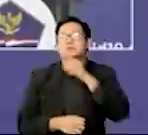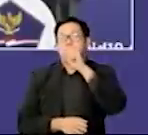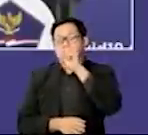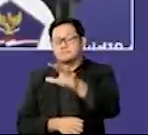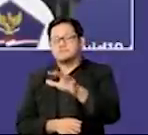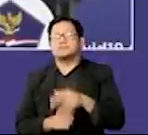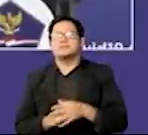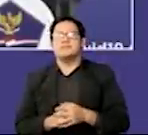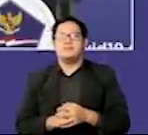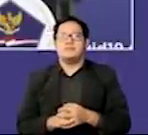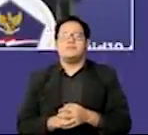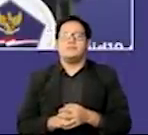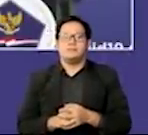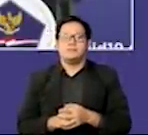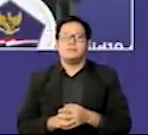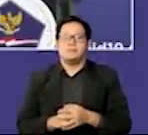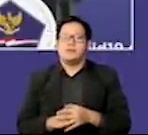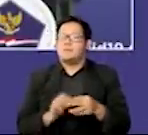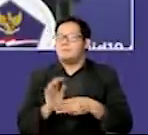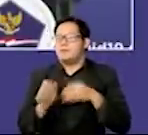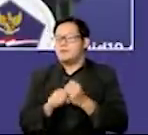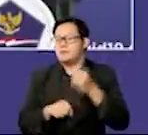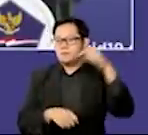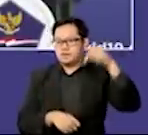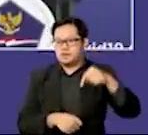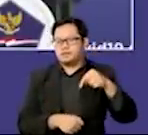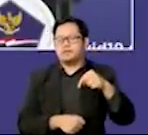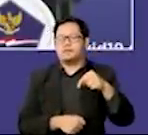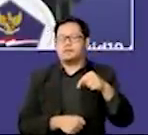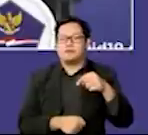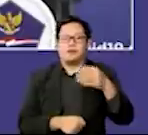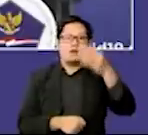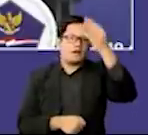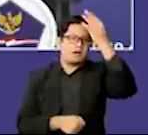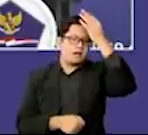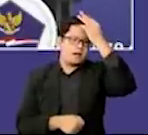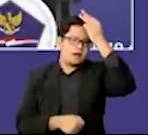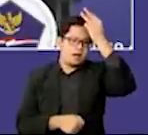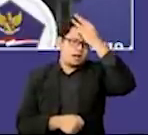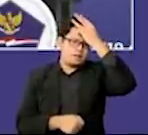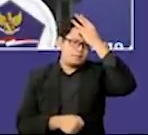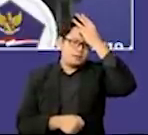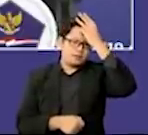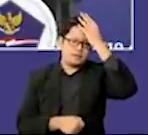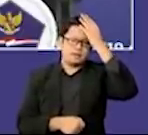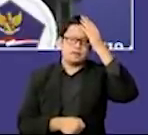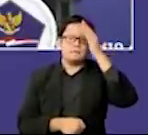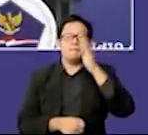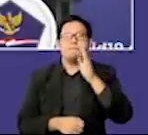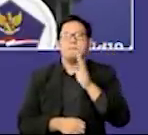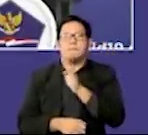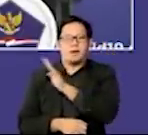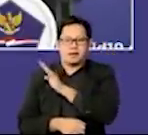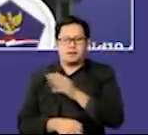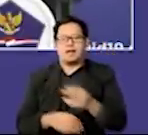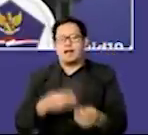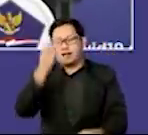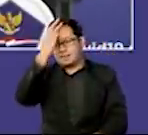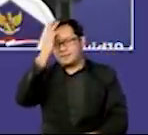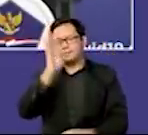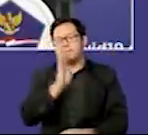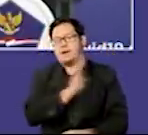pada minggu ini Kalimantan Barat Angka kesembuhannya adalah